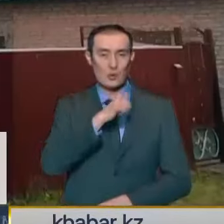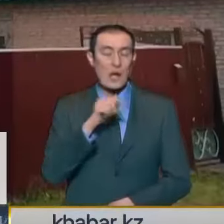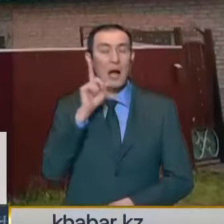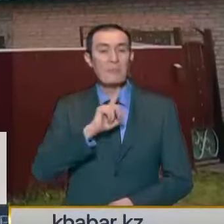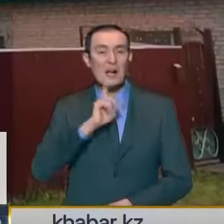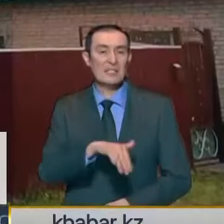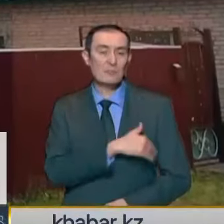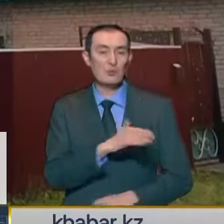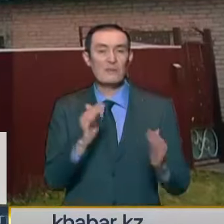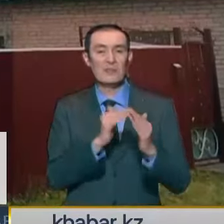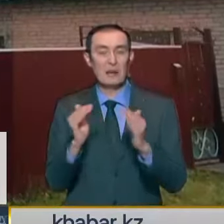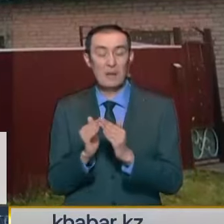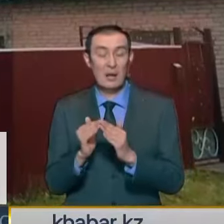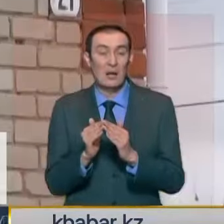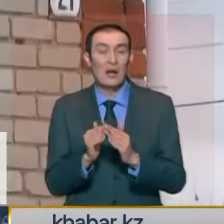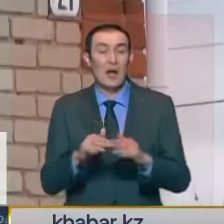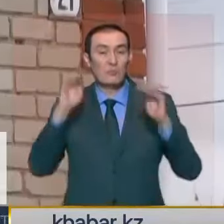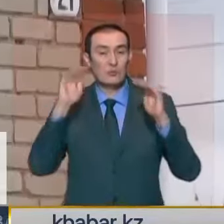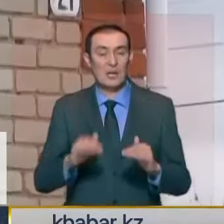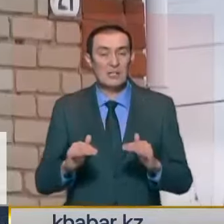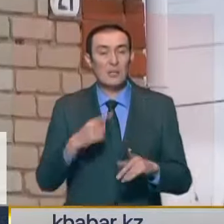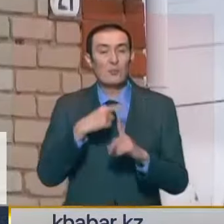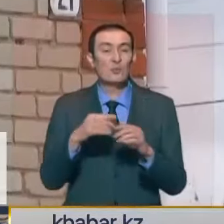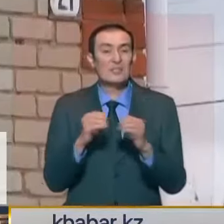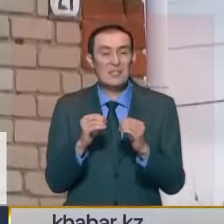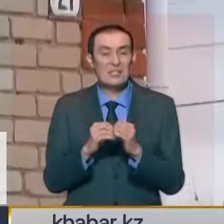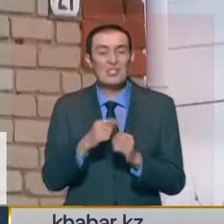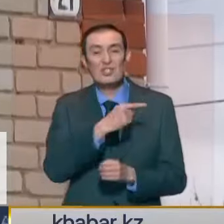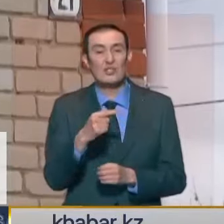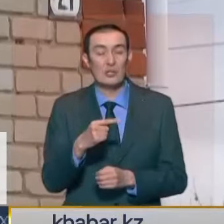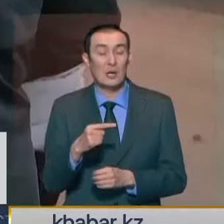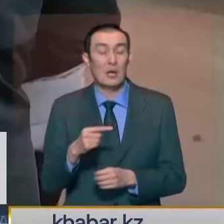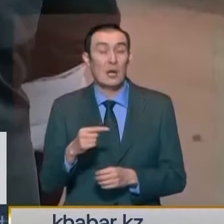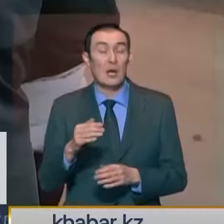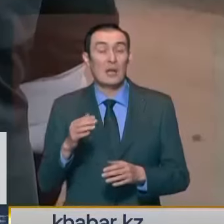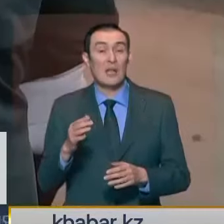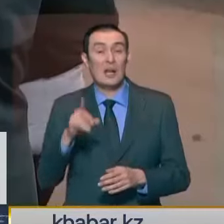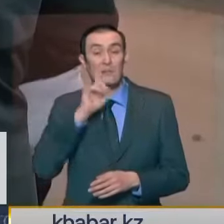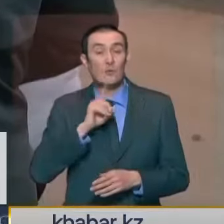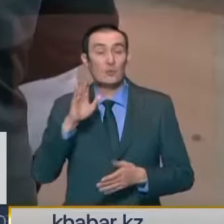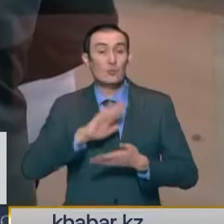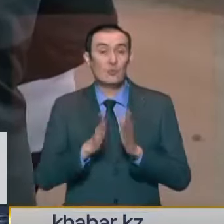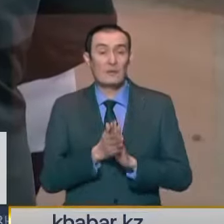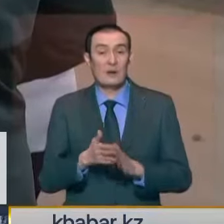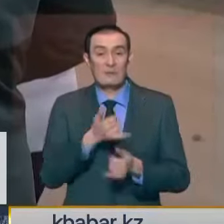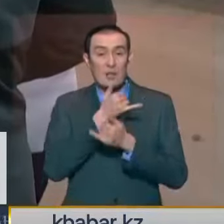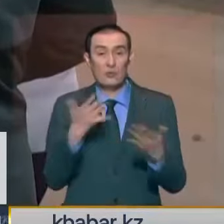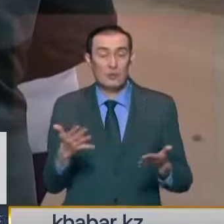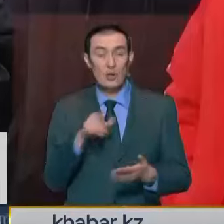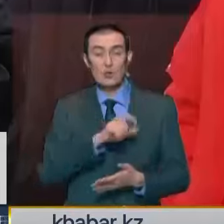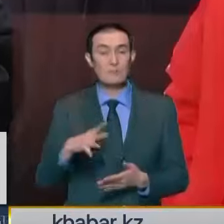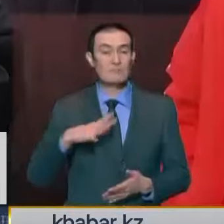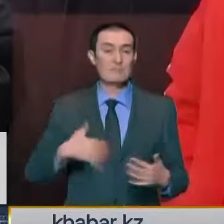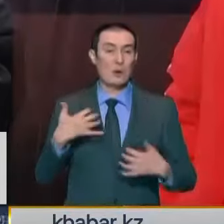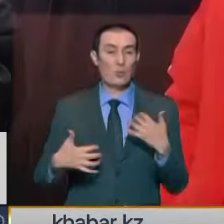пока температура в домах микрорайона Солнечный опускается до плю де и ниже градусов комфортной для проживания её сложно назвать некоторые жители